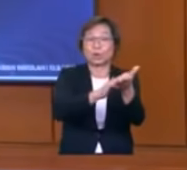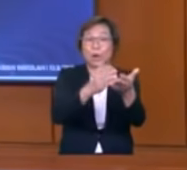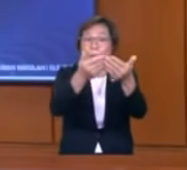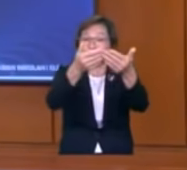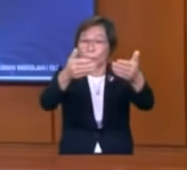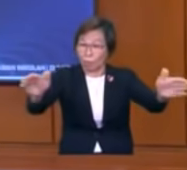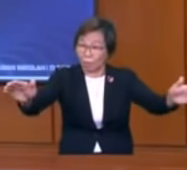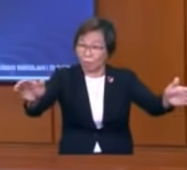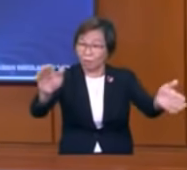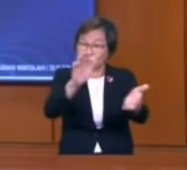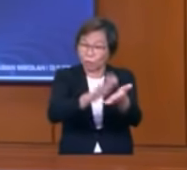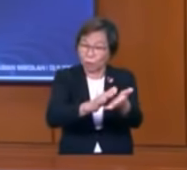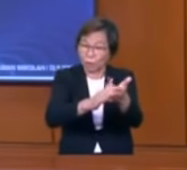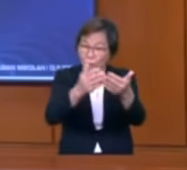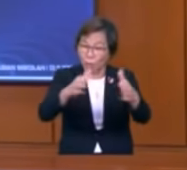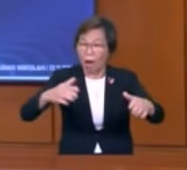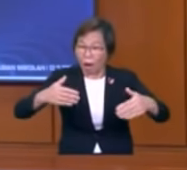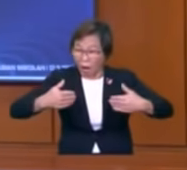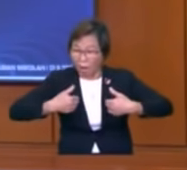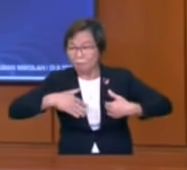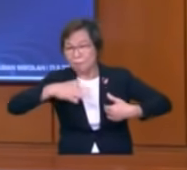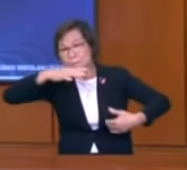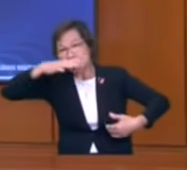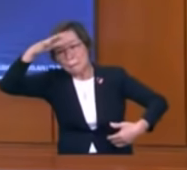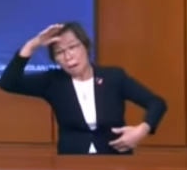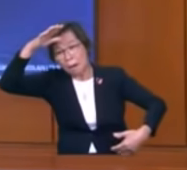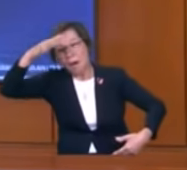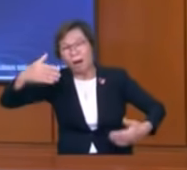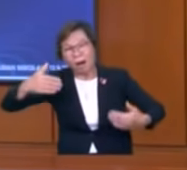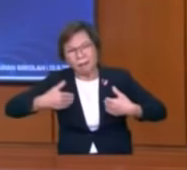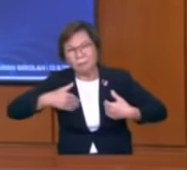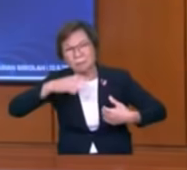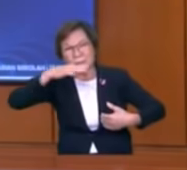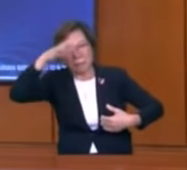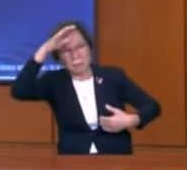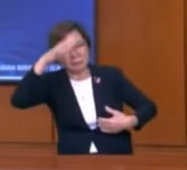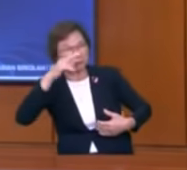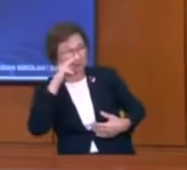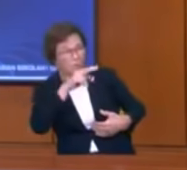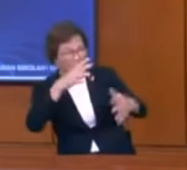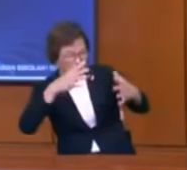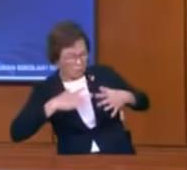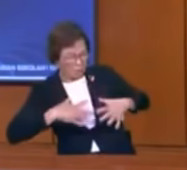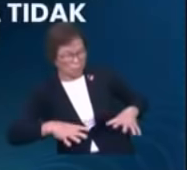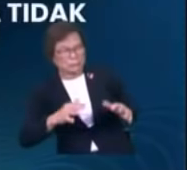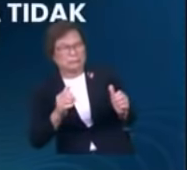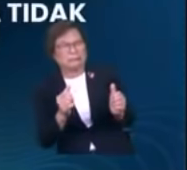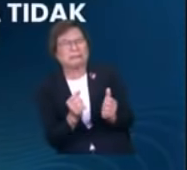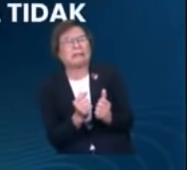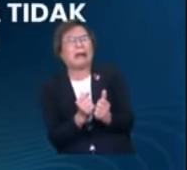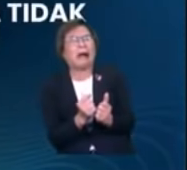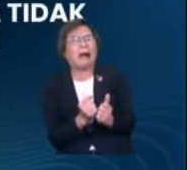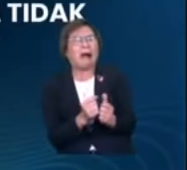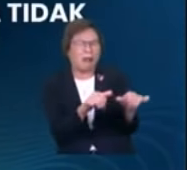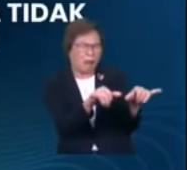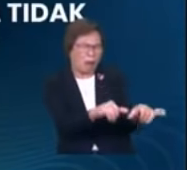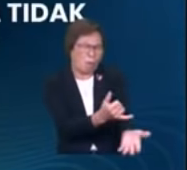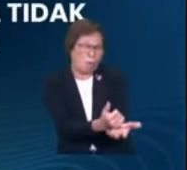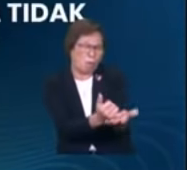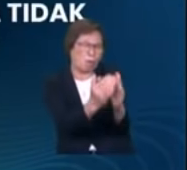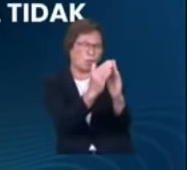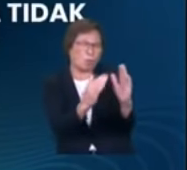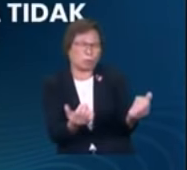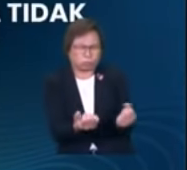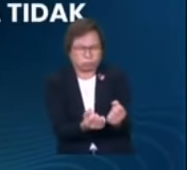buka sekolah ada ibu bapak yang mungkin melihat baju anak-anak mereka dak ketat dalam mau berada dalam